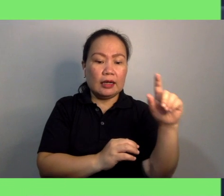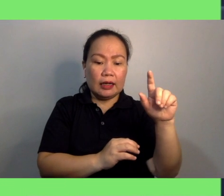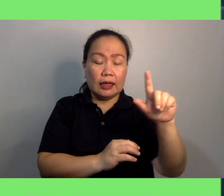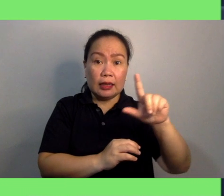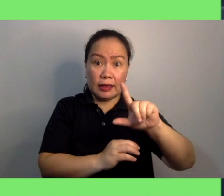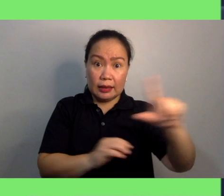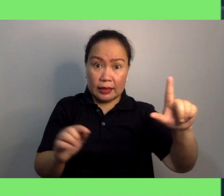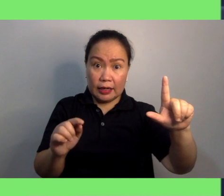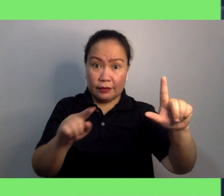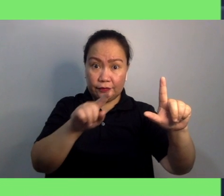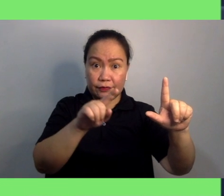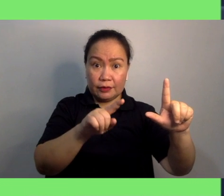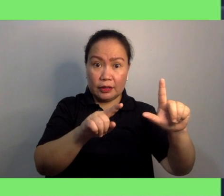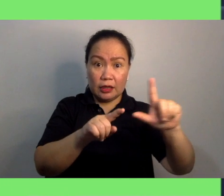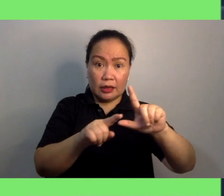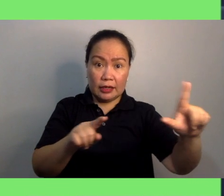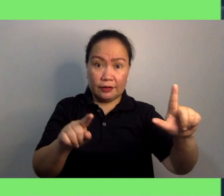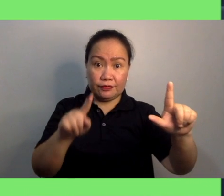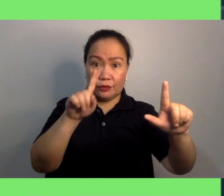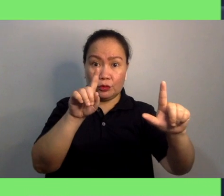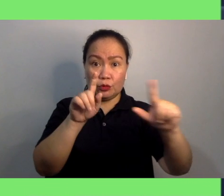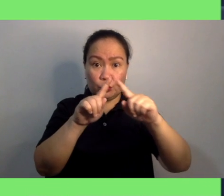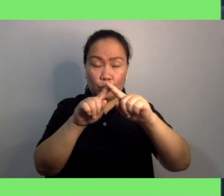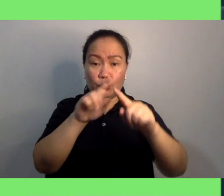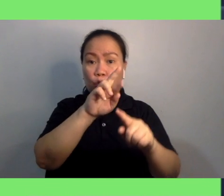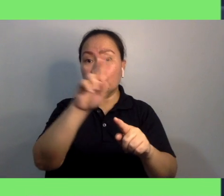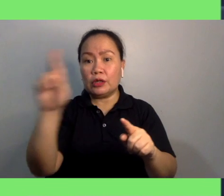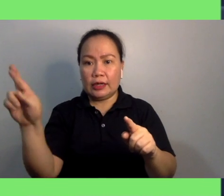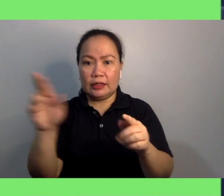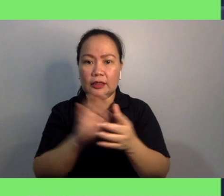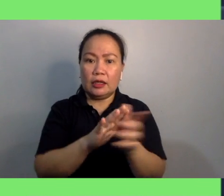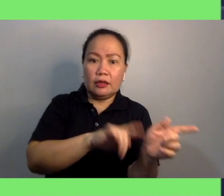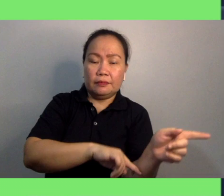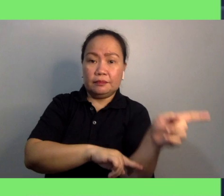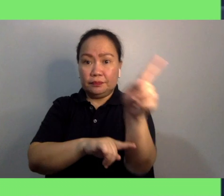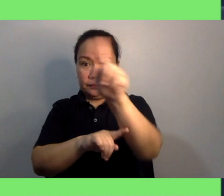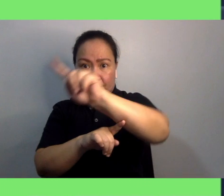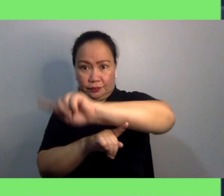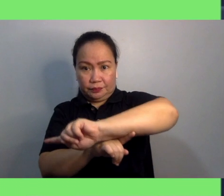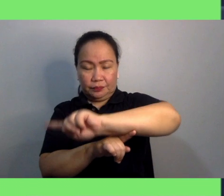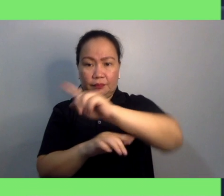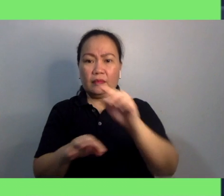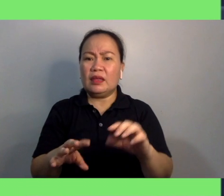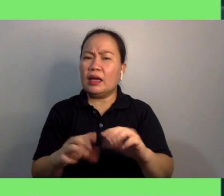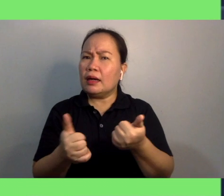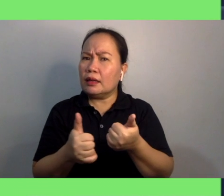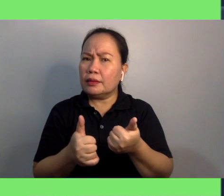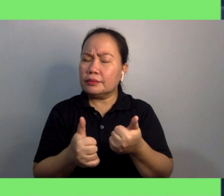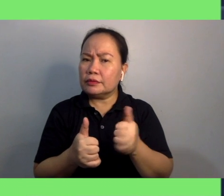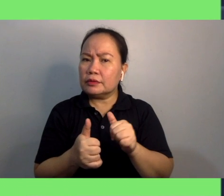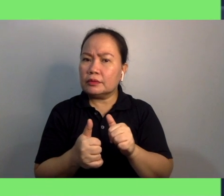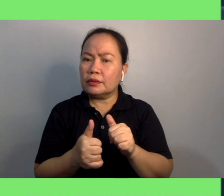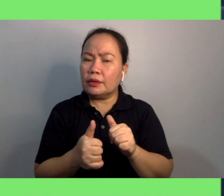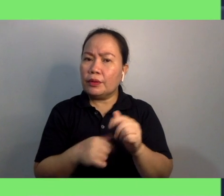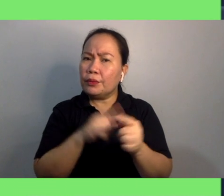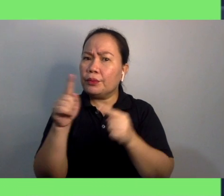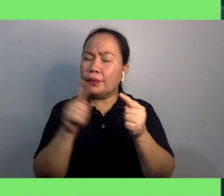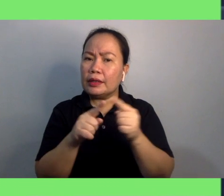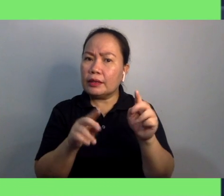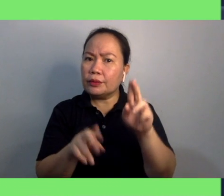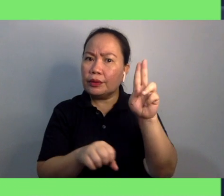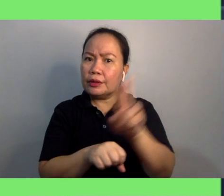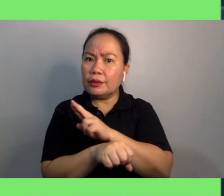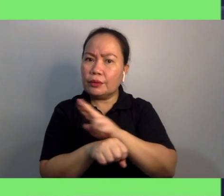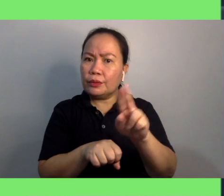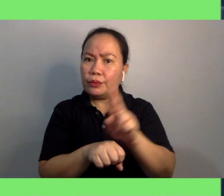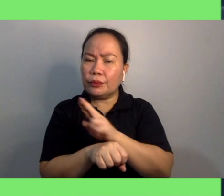Okay? So, kailan natin ginagamit itong mga sukat o degrees na nandito sa outer scale natin?